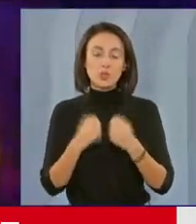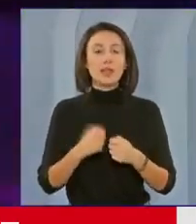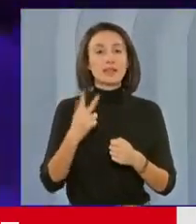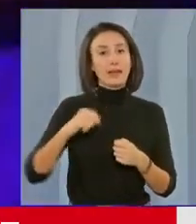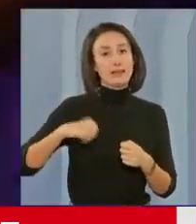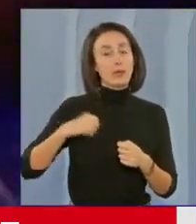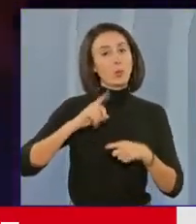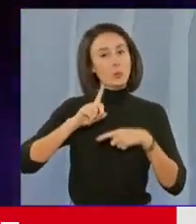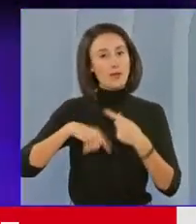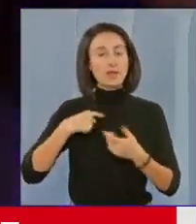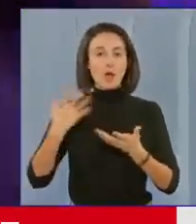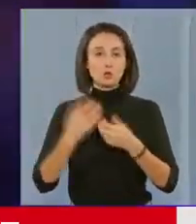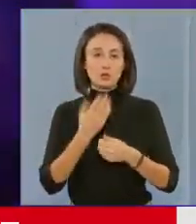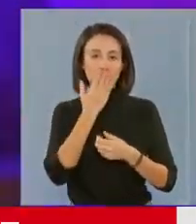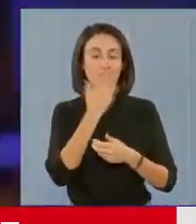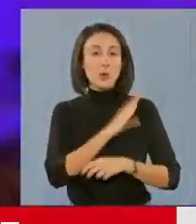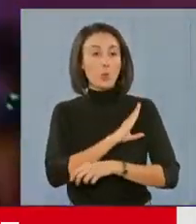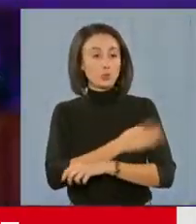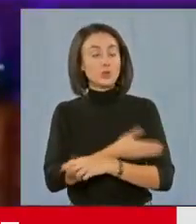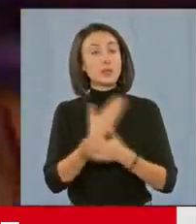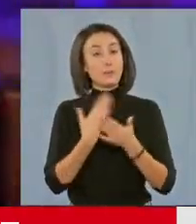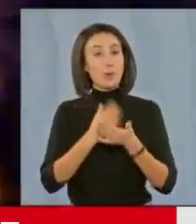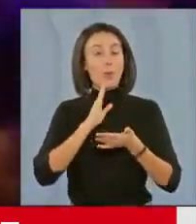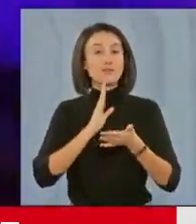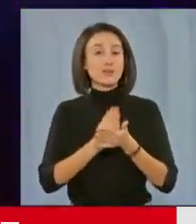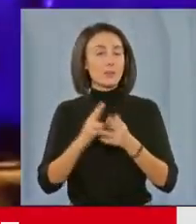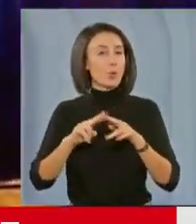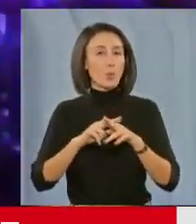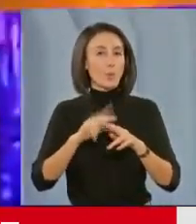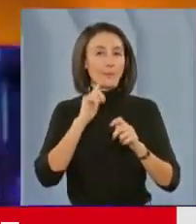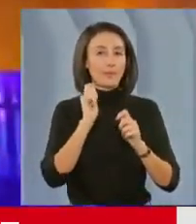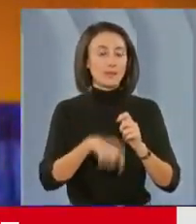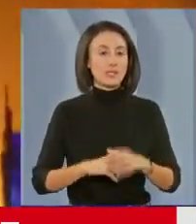trei tineri urmează să fie aduși în fața autorităților pentru a se stabili cum vor fi sancționați.